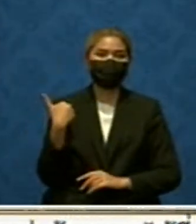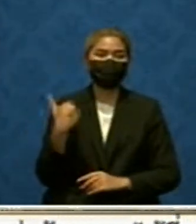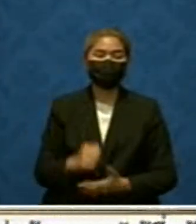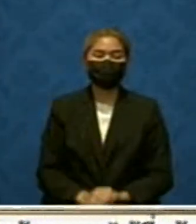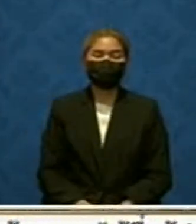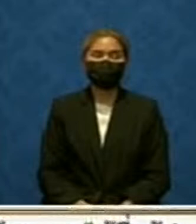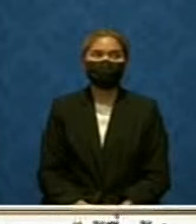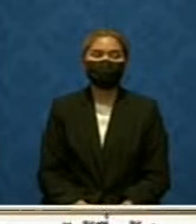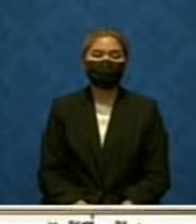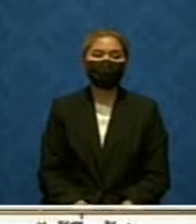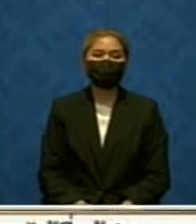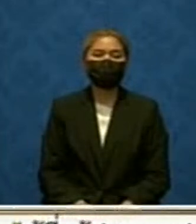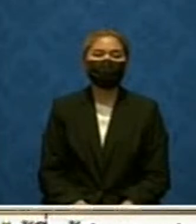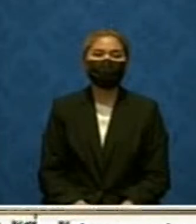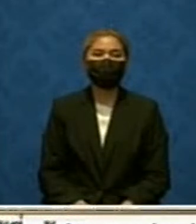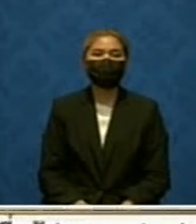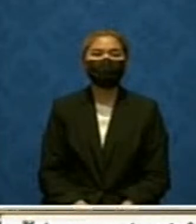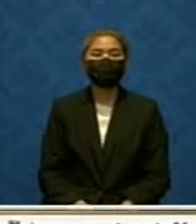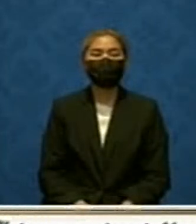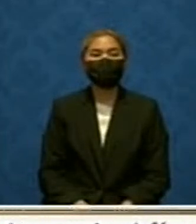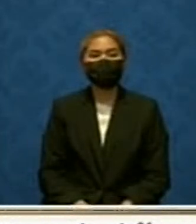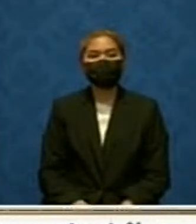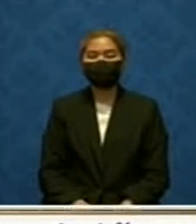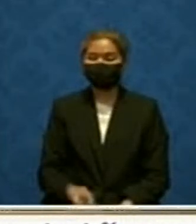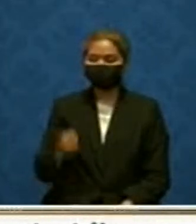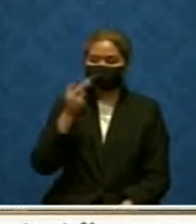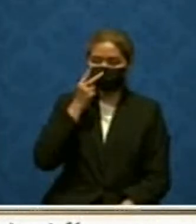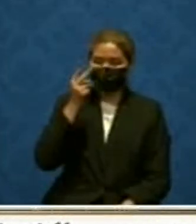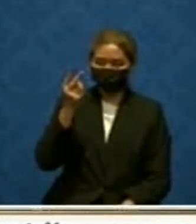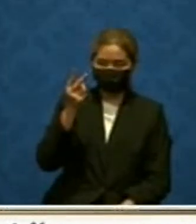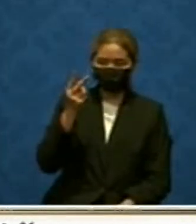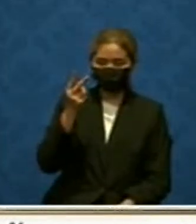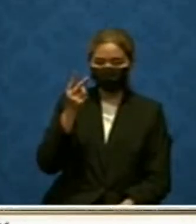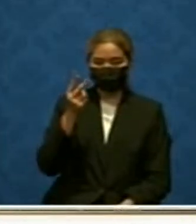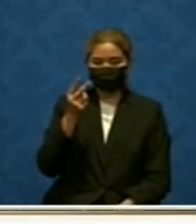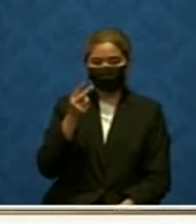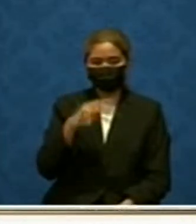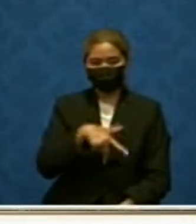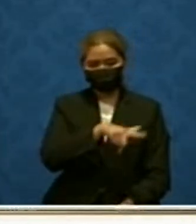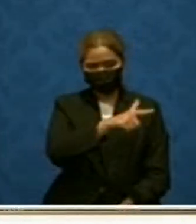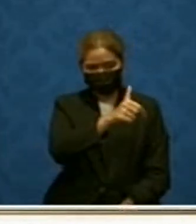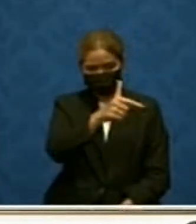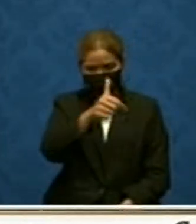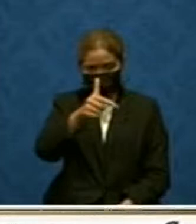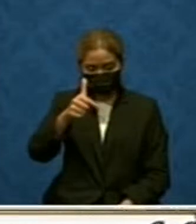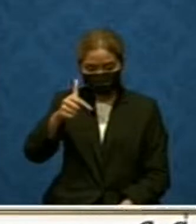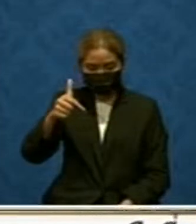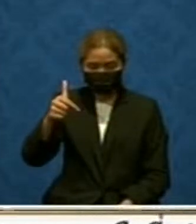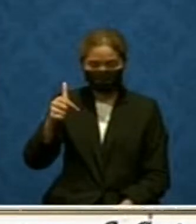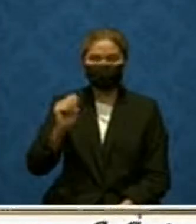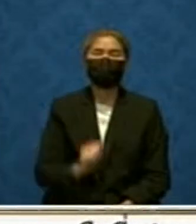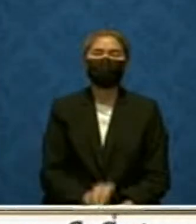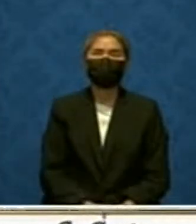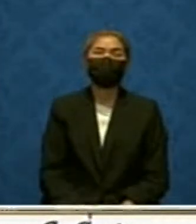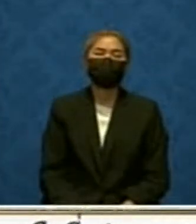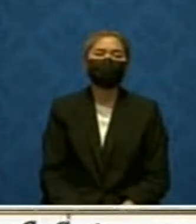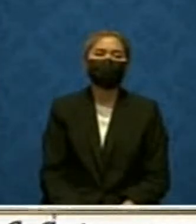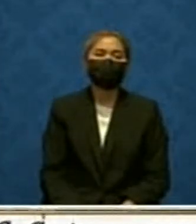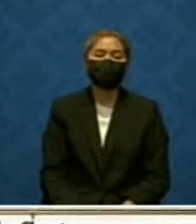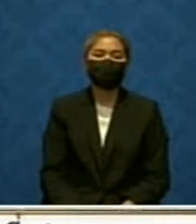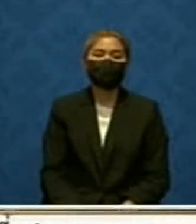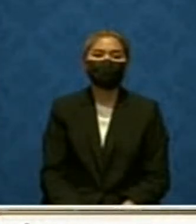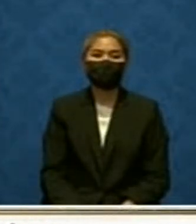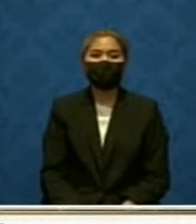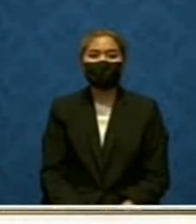จะเหหลคนอยู่นะัท่านผลเอกอนุพงเผาจินดาท่านผลเอกประวิทยังโทษประวทยัวงสุวันใครก่